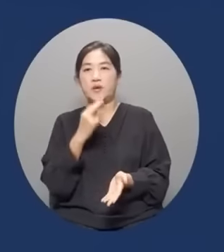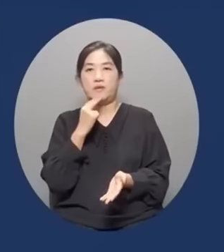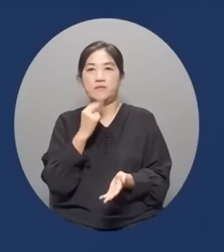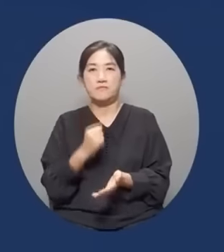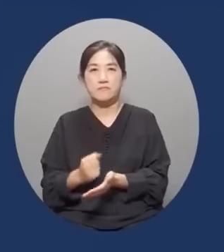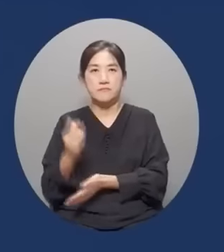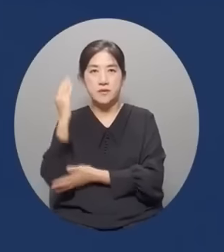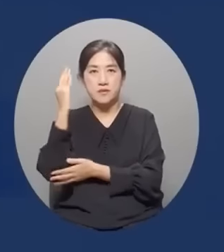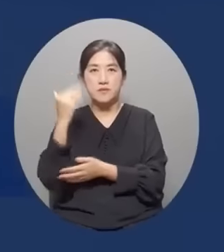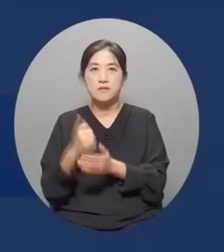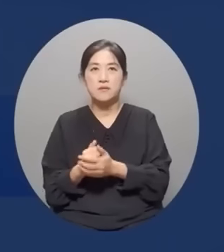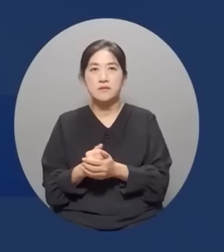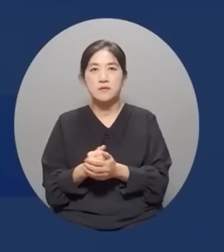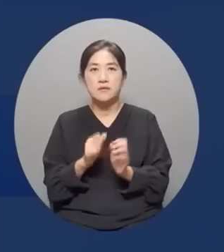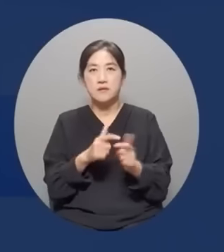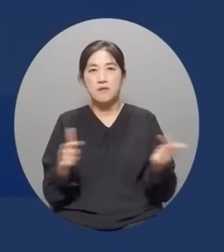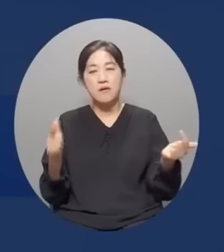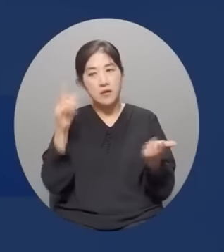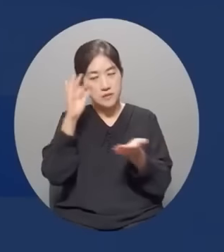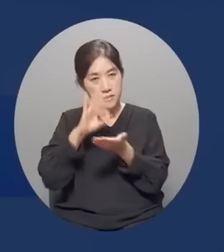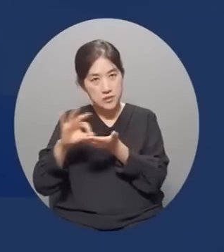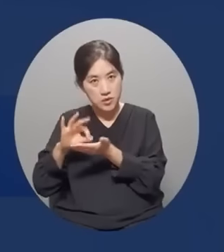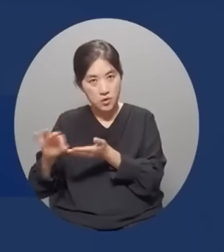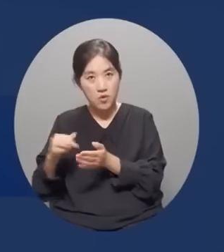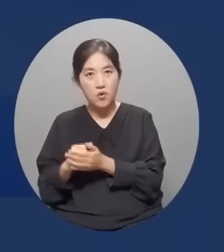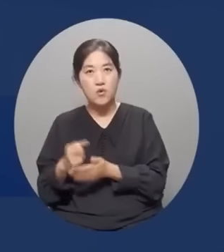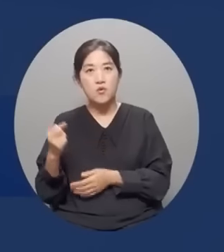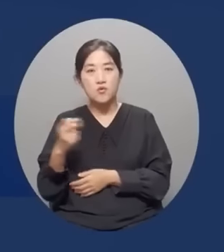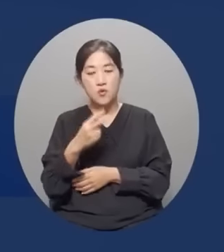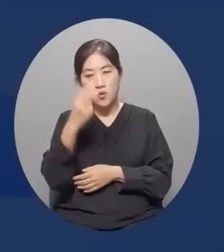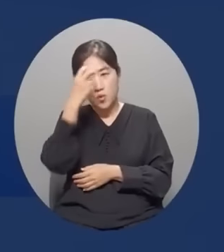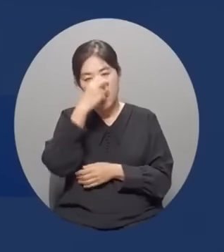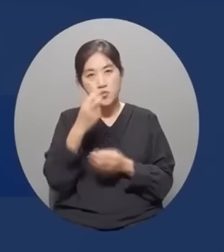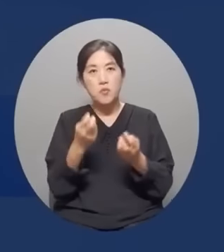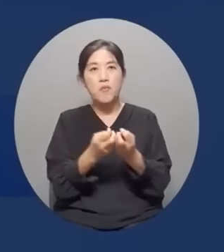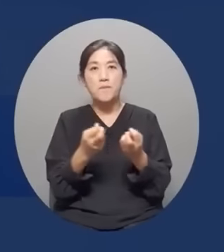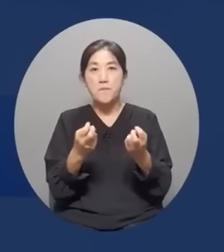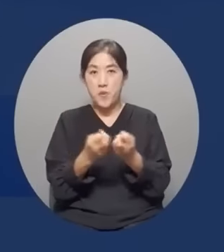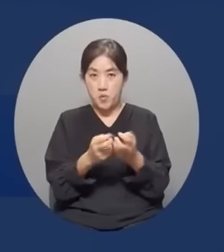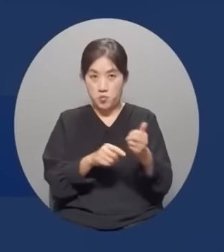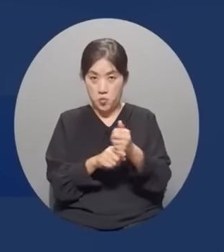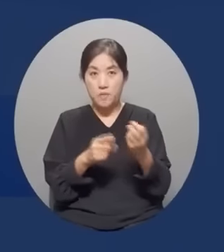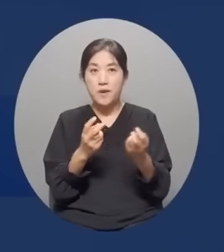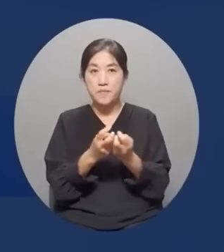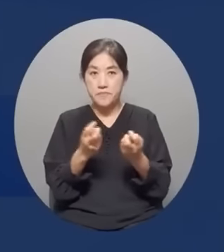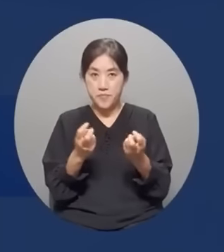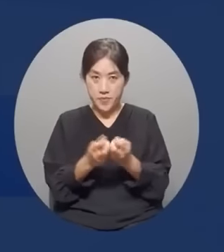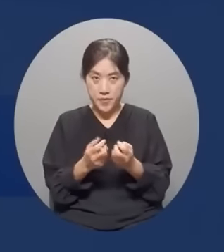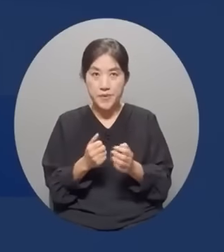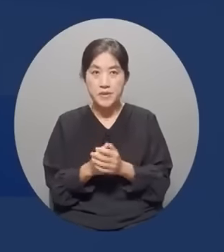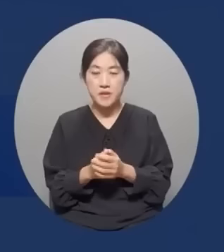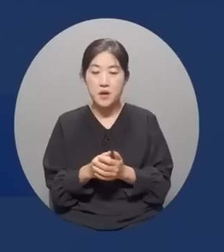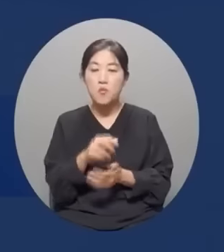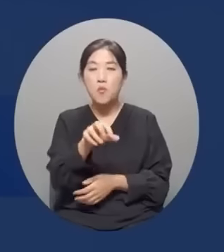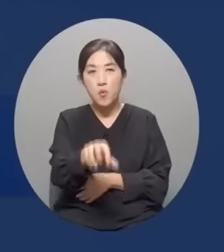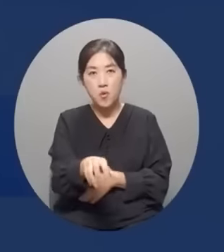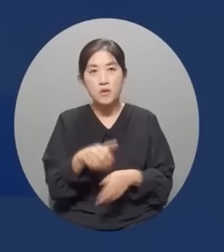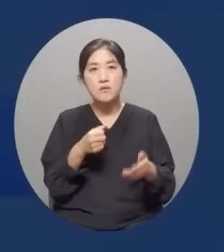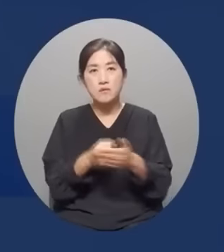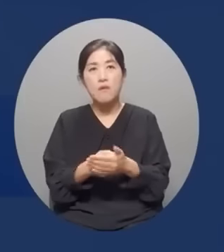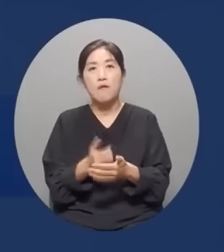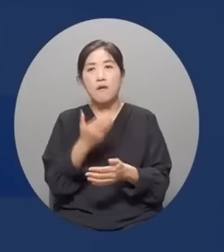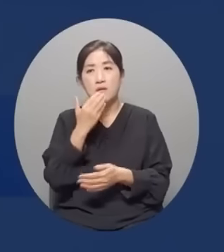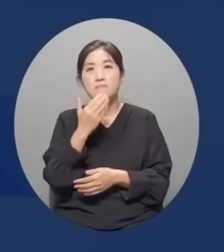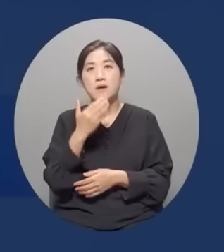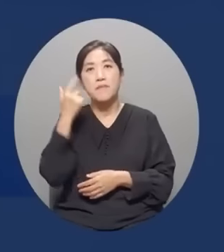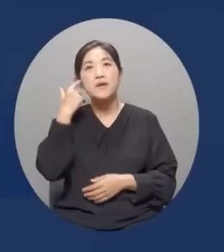밝혔습니다 여러가지 고려를 해서 또 그 조사 방식이라든가 장소가 정해질 수 있는